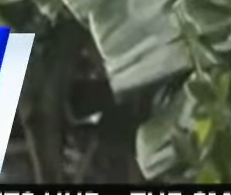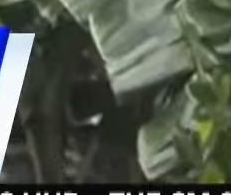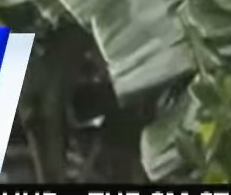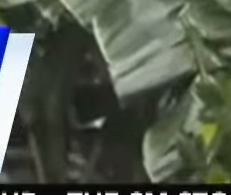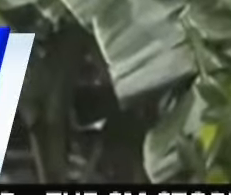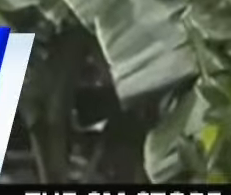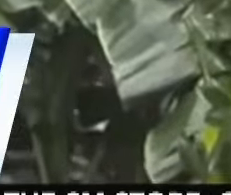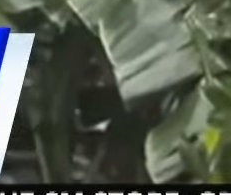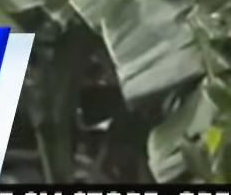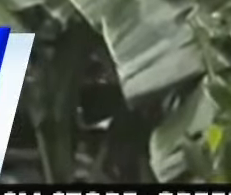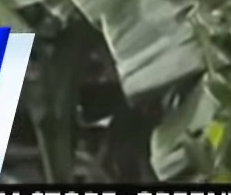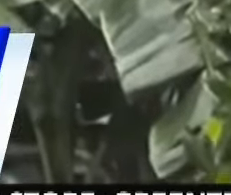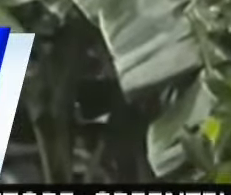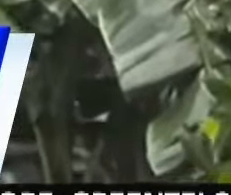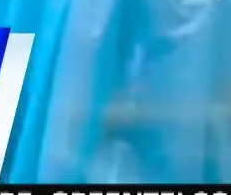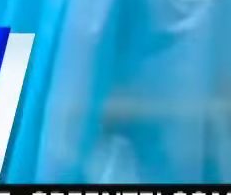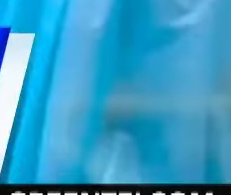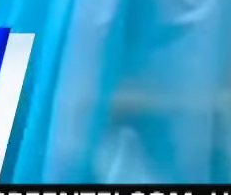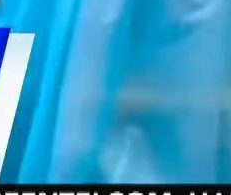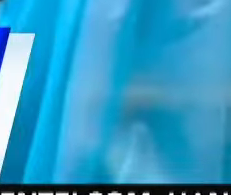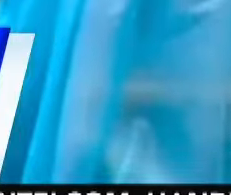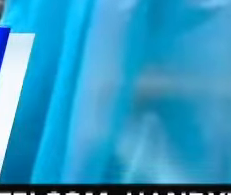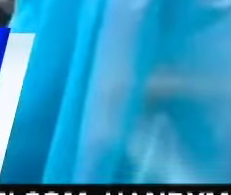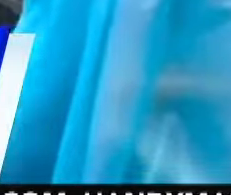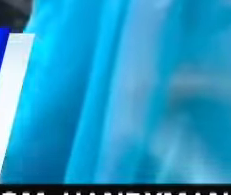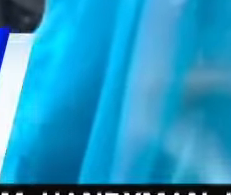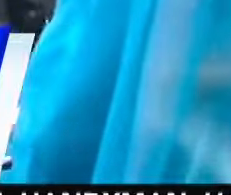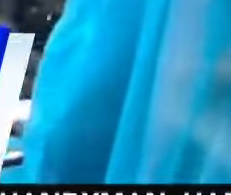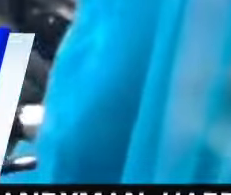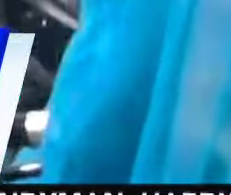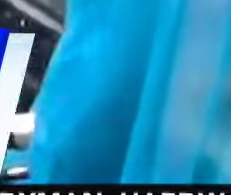Dalawa pa raw, mga kapuso, kailangan mailigtas.